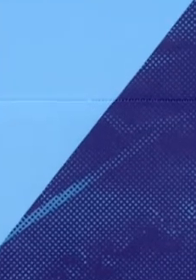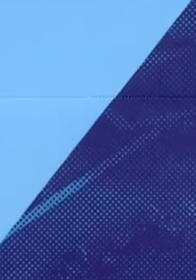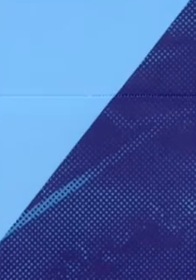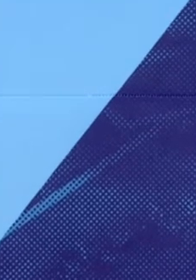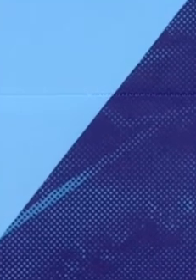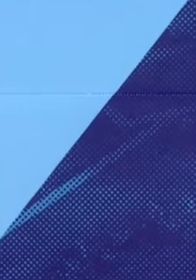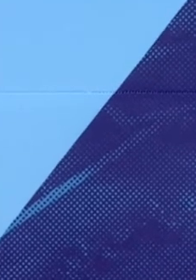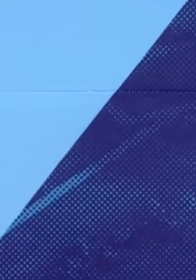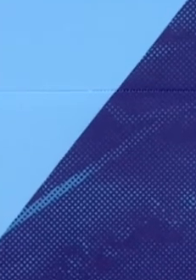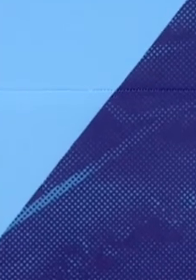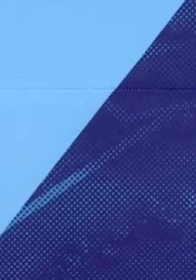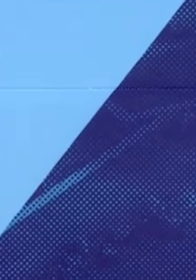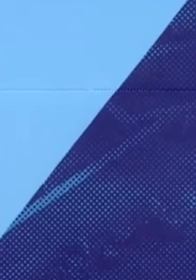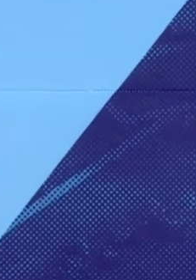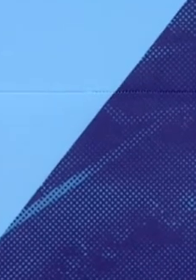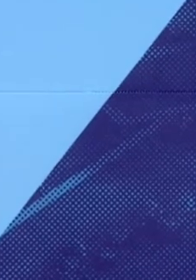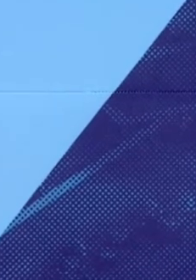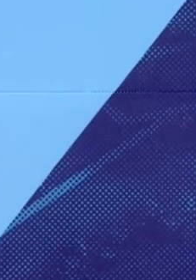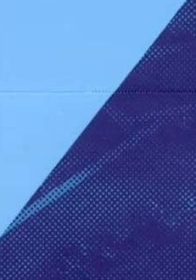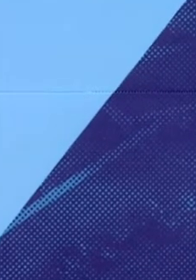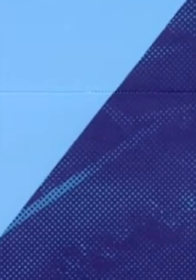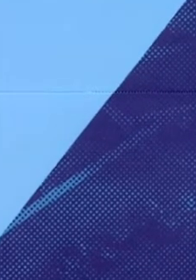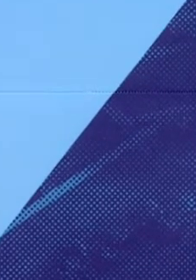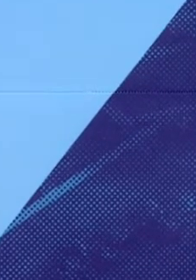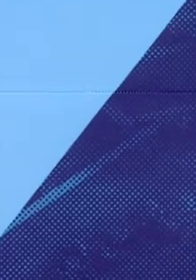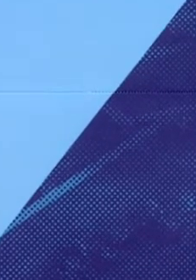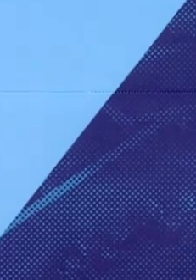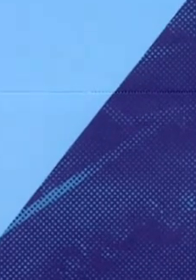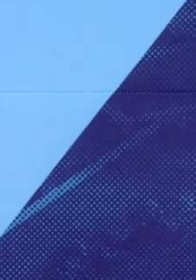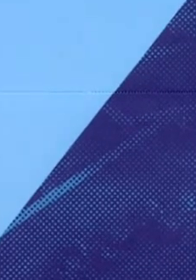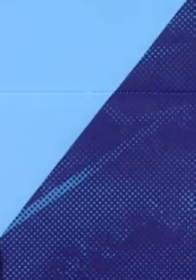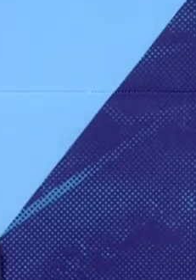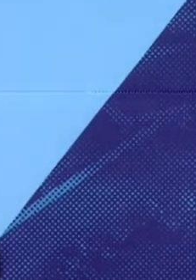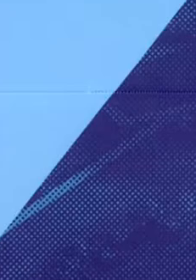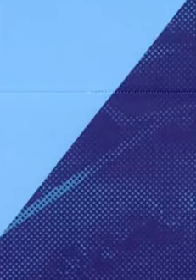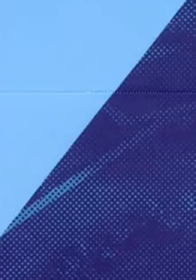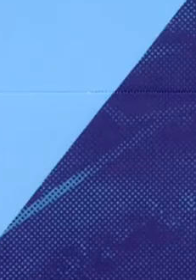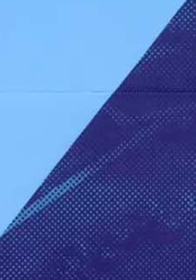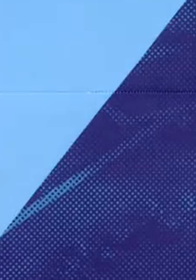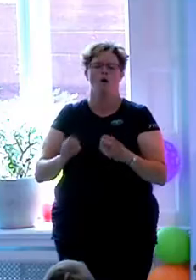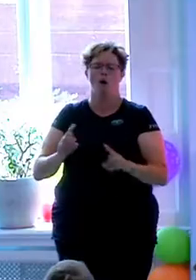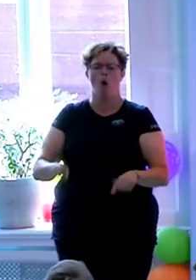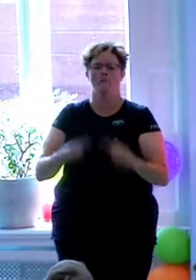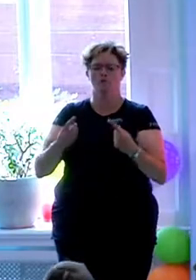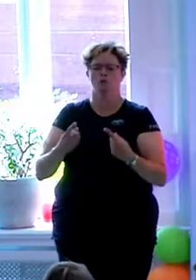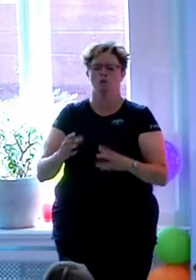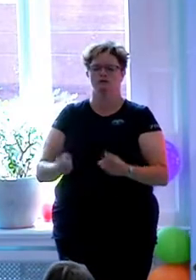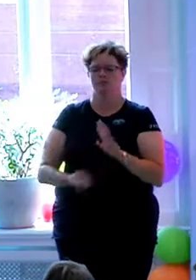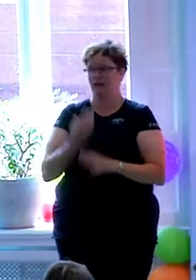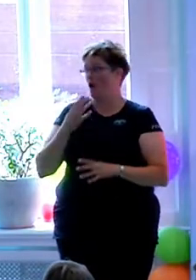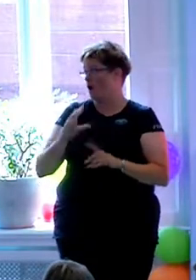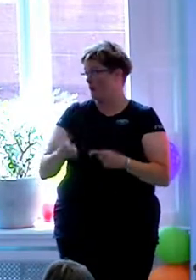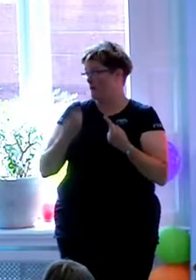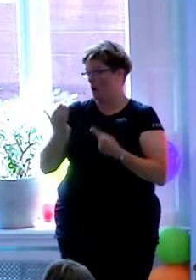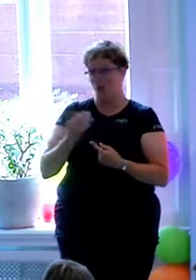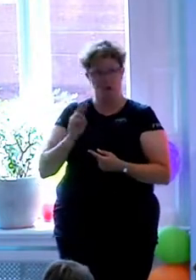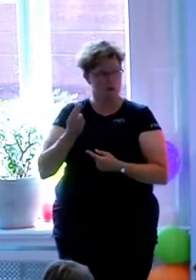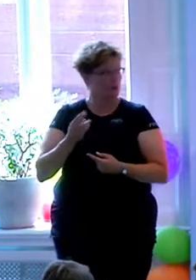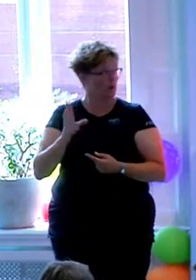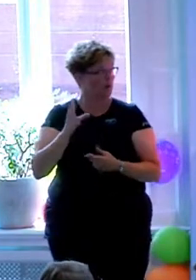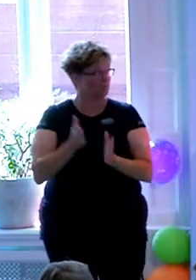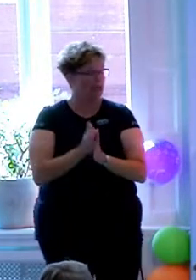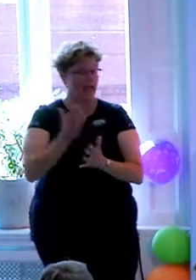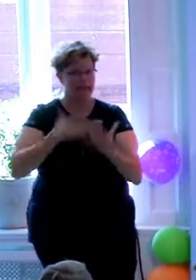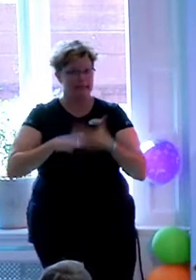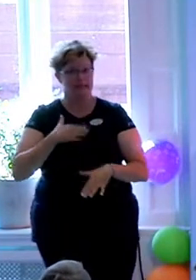långsamt. Ja. Så det måste ske lite tryck, power, efterfrågan, ja, och opinionsbildning. Mm. Och opinionen tror jag kommer nu med det här stora intresset